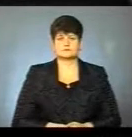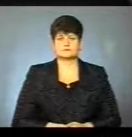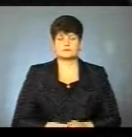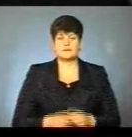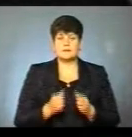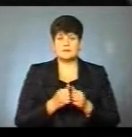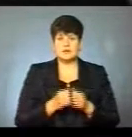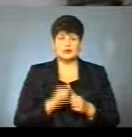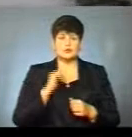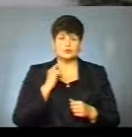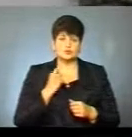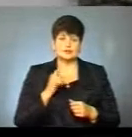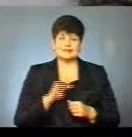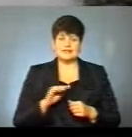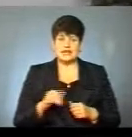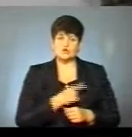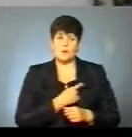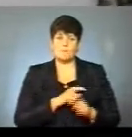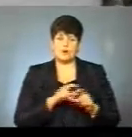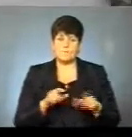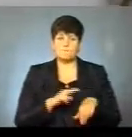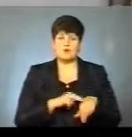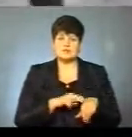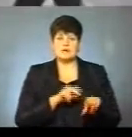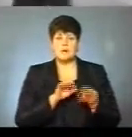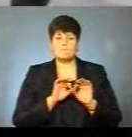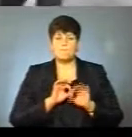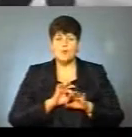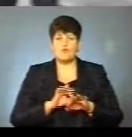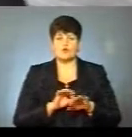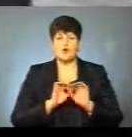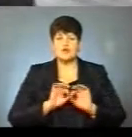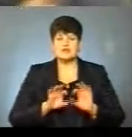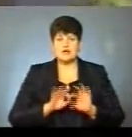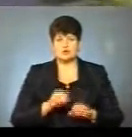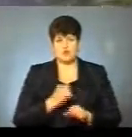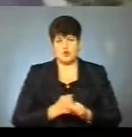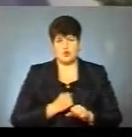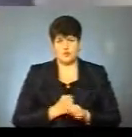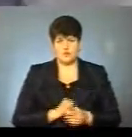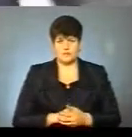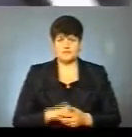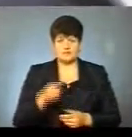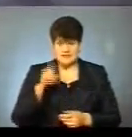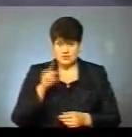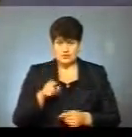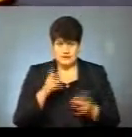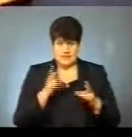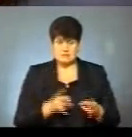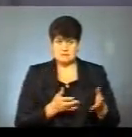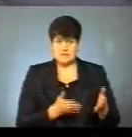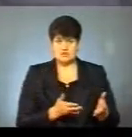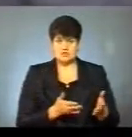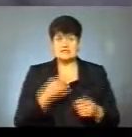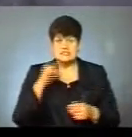Біля Луцької дитячої поліклініки поліцейські проводять роз'яснювальну роботу. Ви знаєте, що це небезпечно? Ну так,